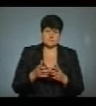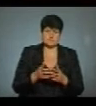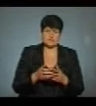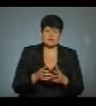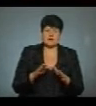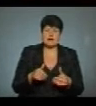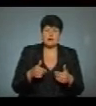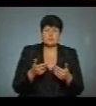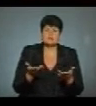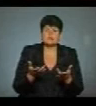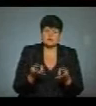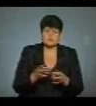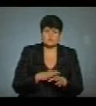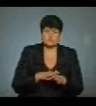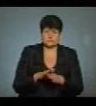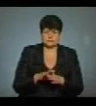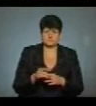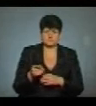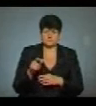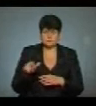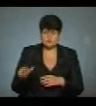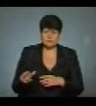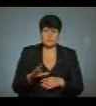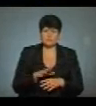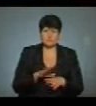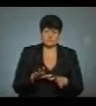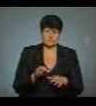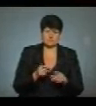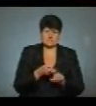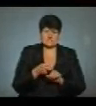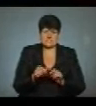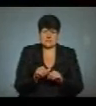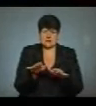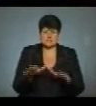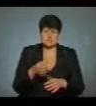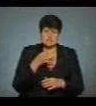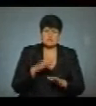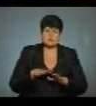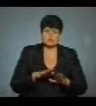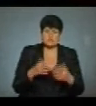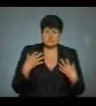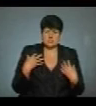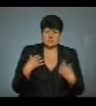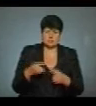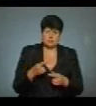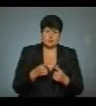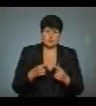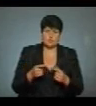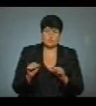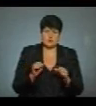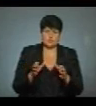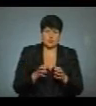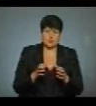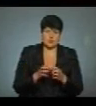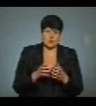Яких рекомендацій потрібно дотримуватися тернополянам, щоб уникнути зараження, розповіла заступниця начальника Тернопільського відділу охорони здоров'я Ольга